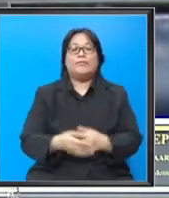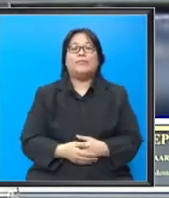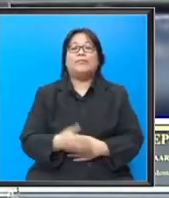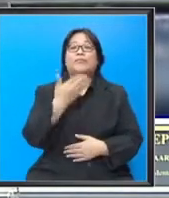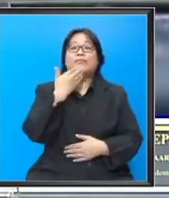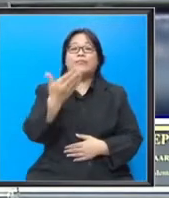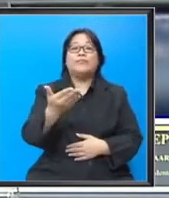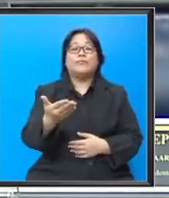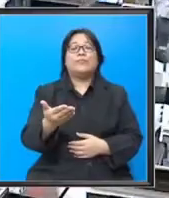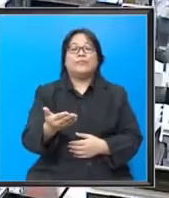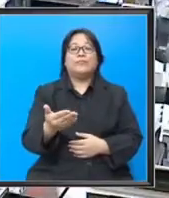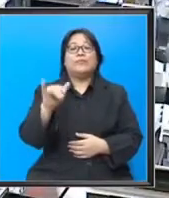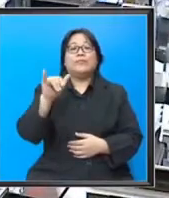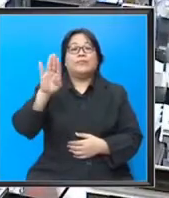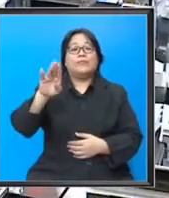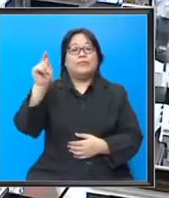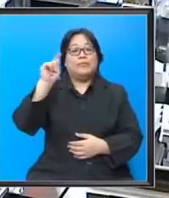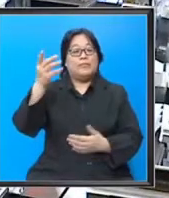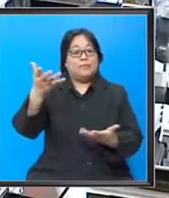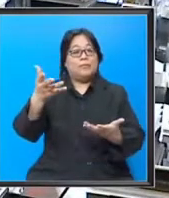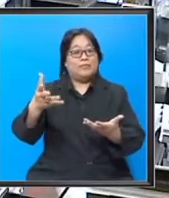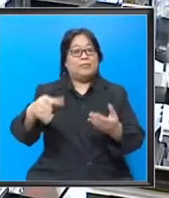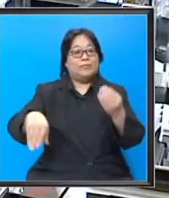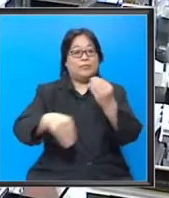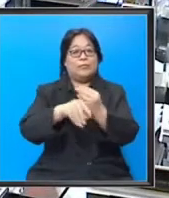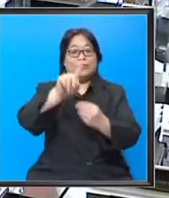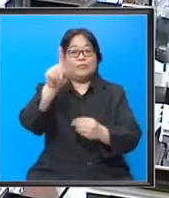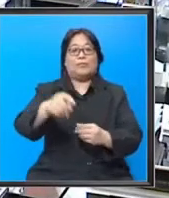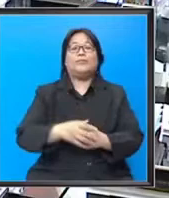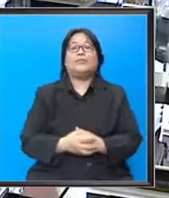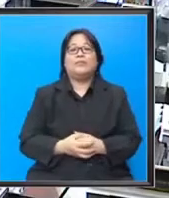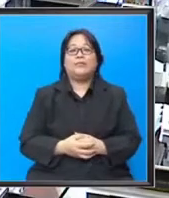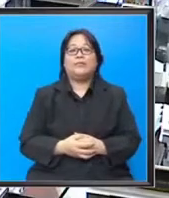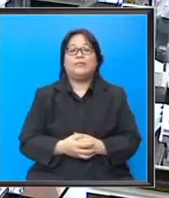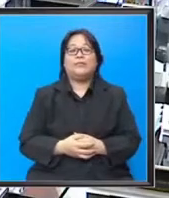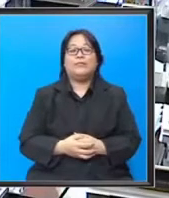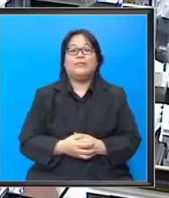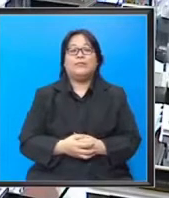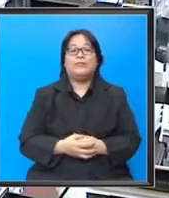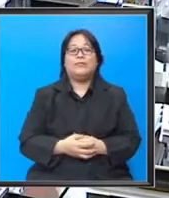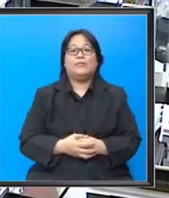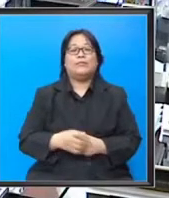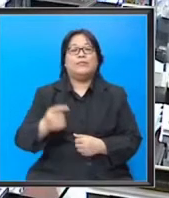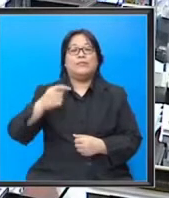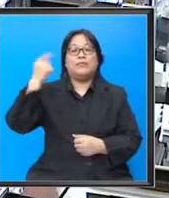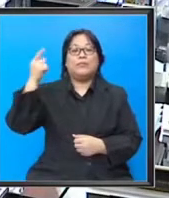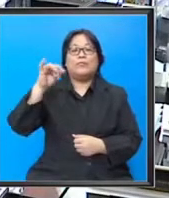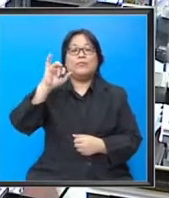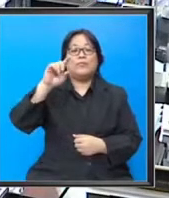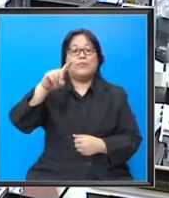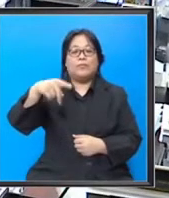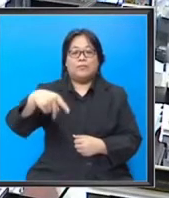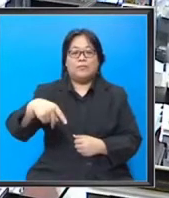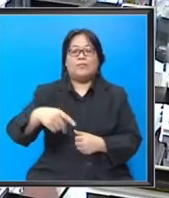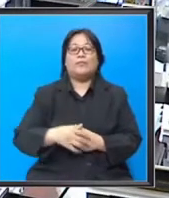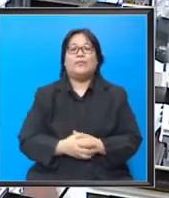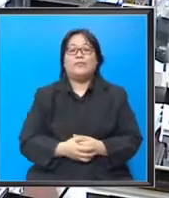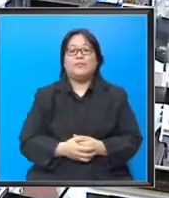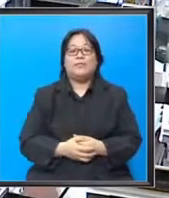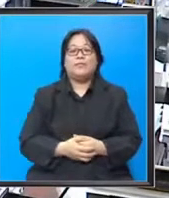kesehatan menuju istilahnya bro mantap loh soalan tambahan selain janji percobaan